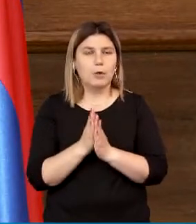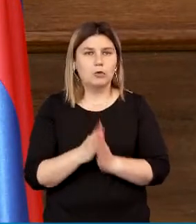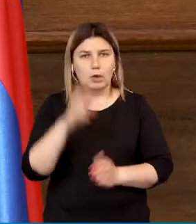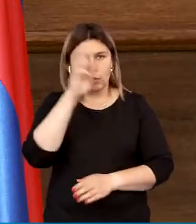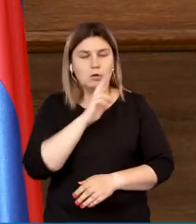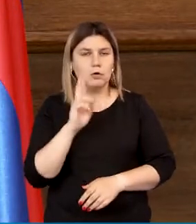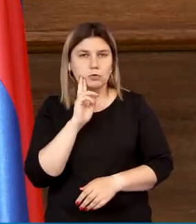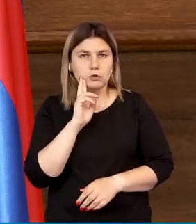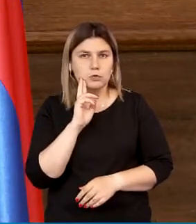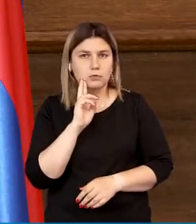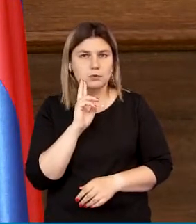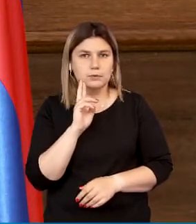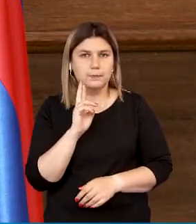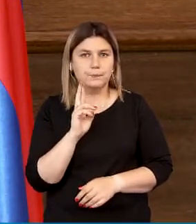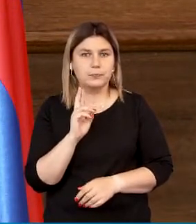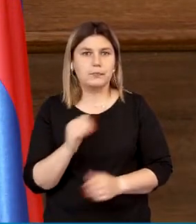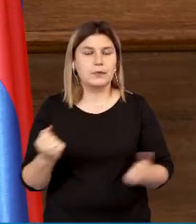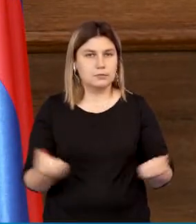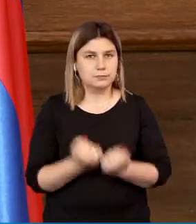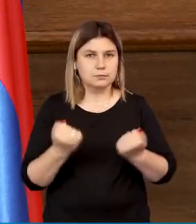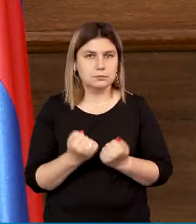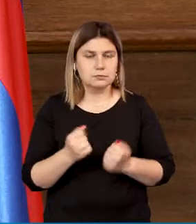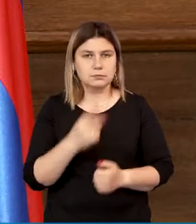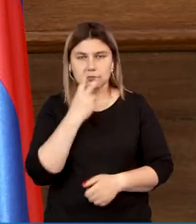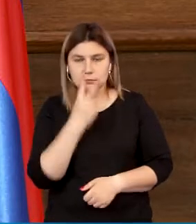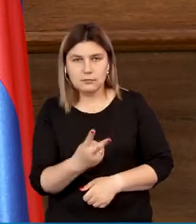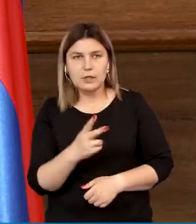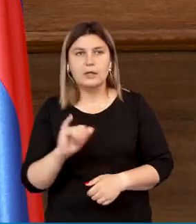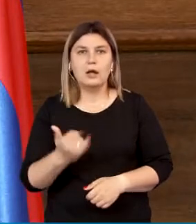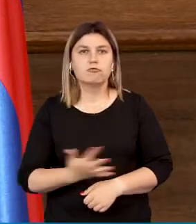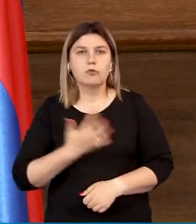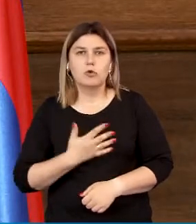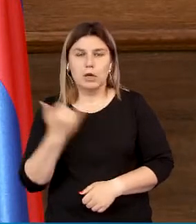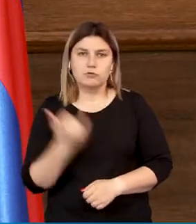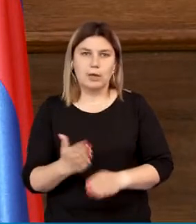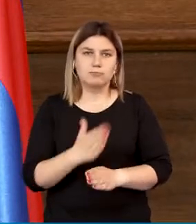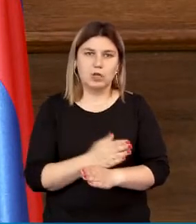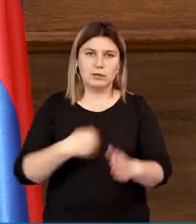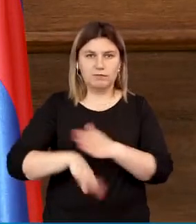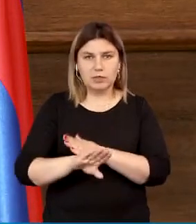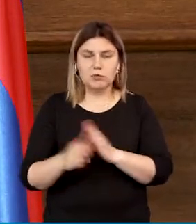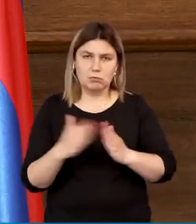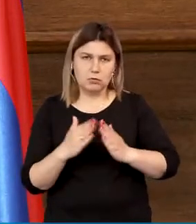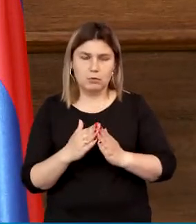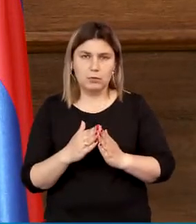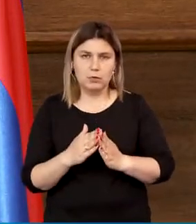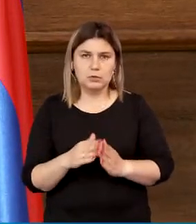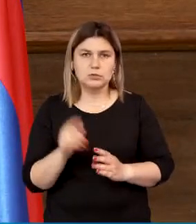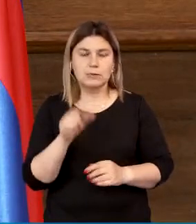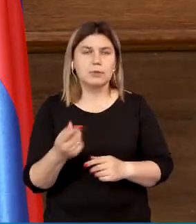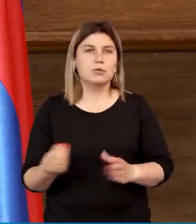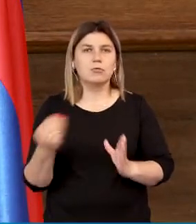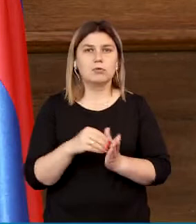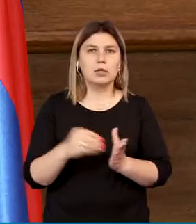to, aby starali się też zwracać uwagę na stan zdrowia dziecka przed wyjściem z domu, aby nie generować